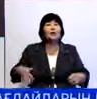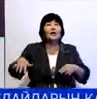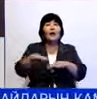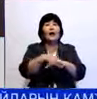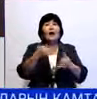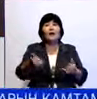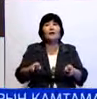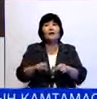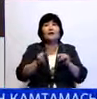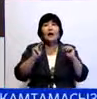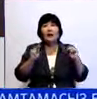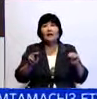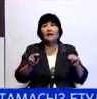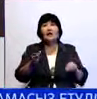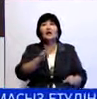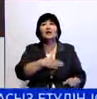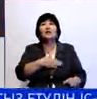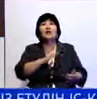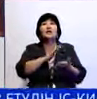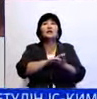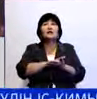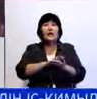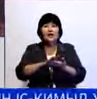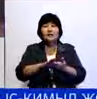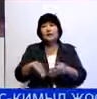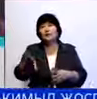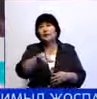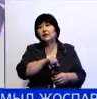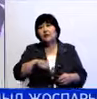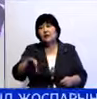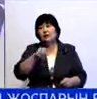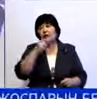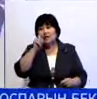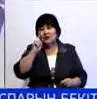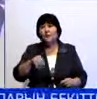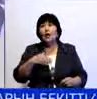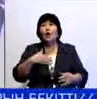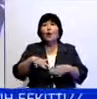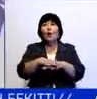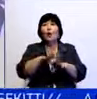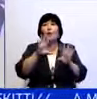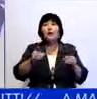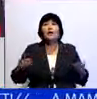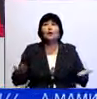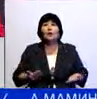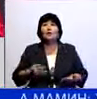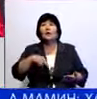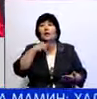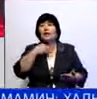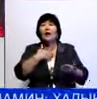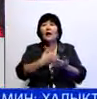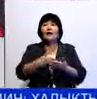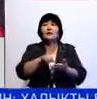деген адалдығы мен жанының тазалығын біз өте жақсы білеміз. Қоғамның барлық өміріне белсене